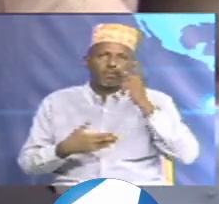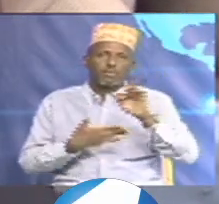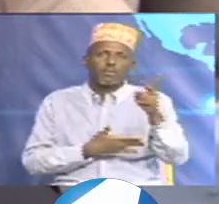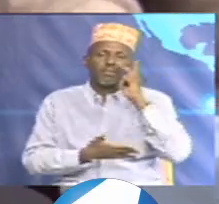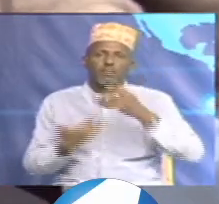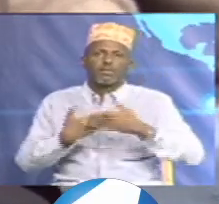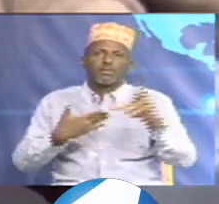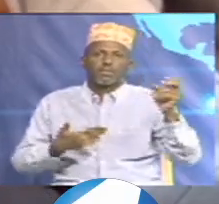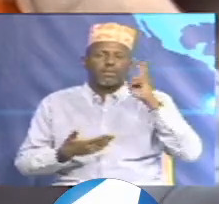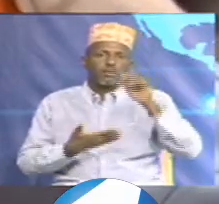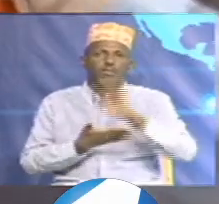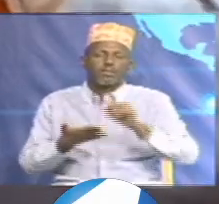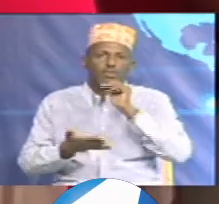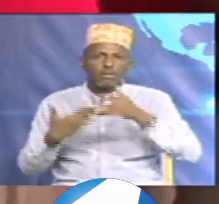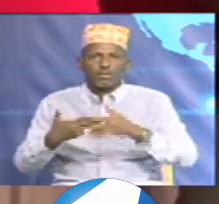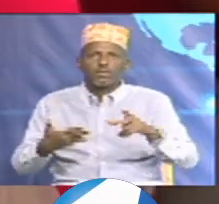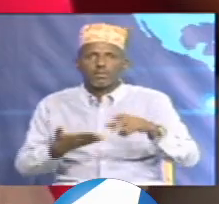l'occurrence M. Ismaël Omar Guelleh.